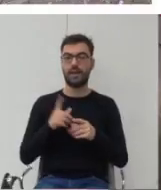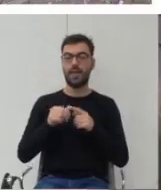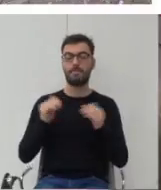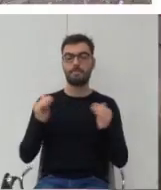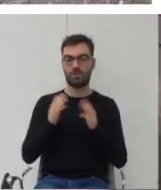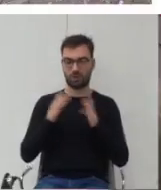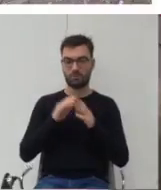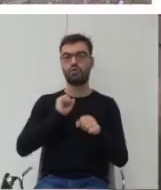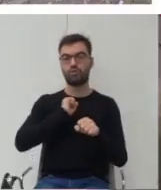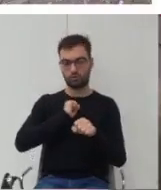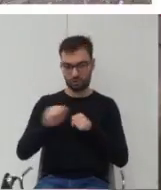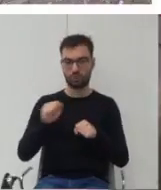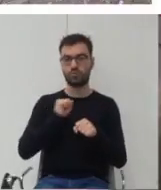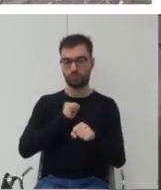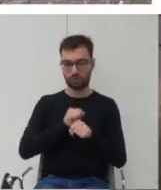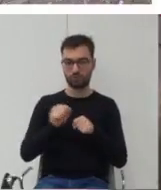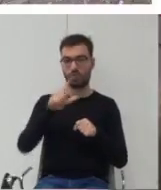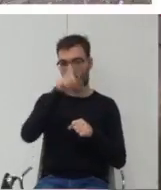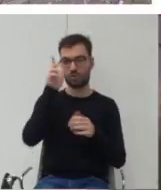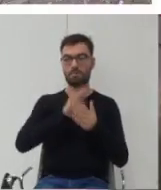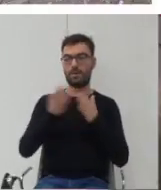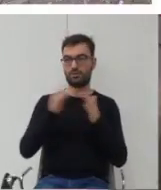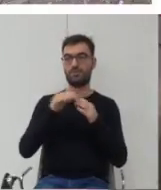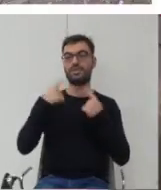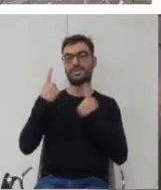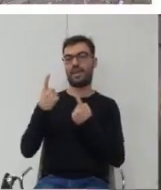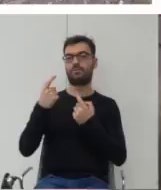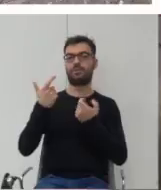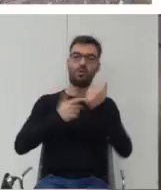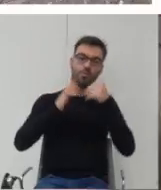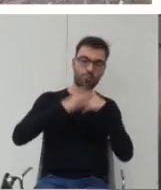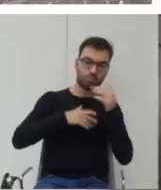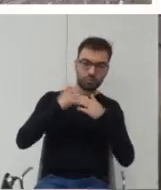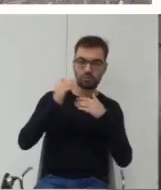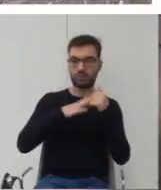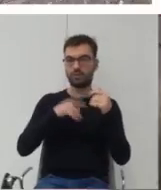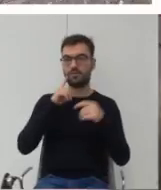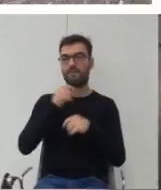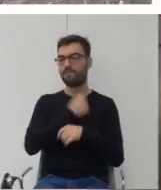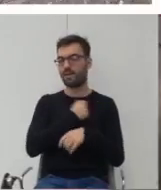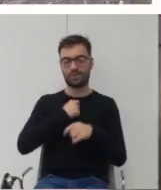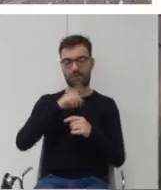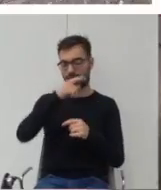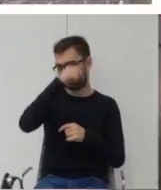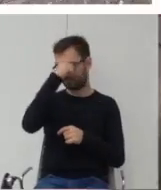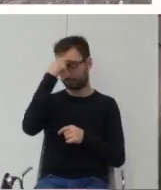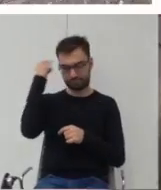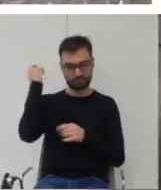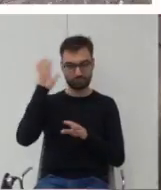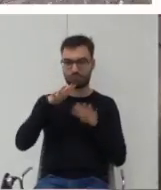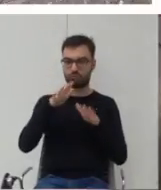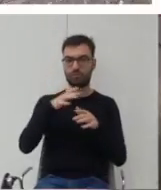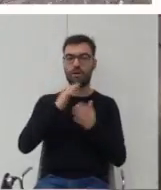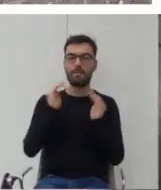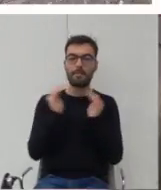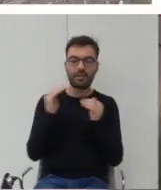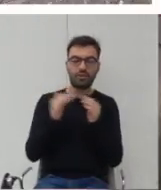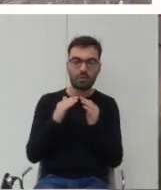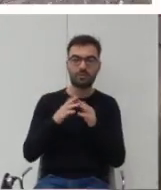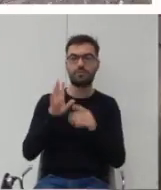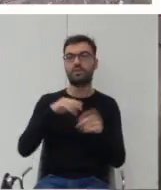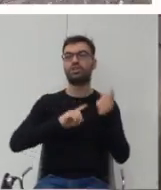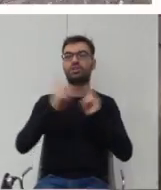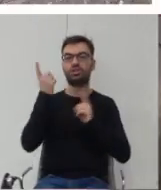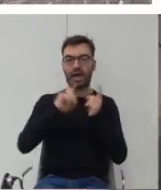Ale mikrodomki istnieją, tak? Znaczy ludzie bezdomni sami sobie tworzą mikrodomki. Pełne są, Warszawa jest pełna takich mikrodomków,